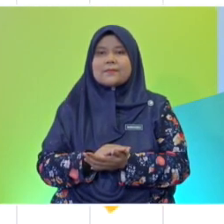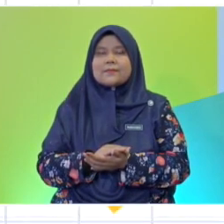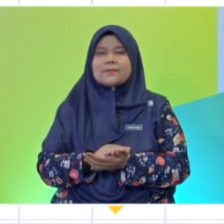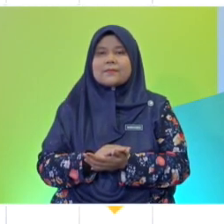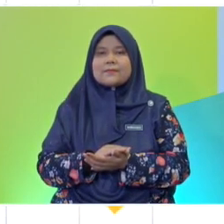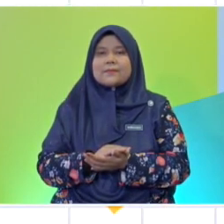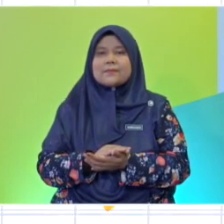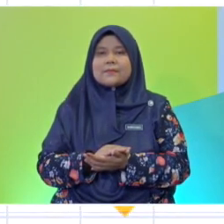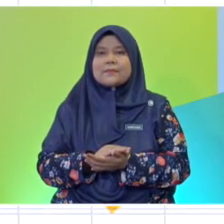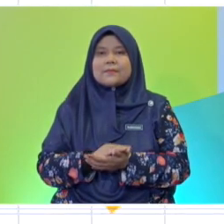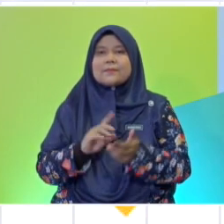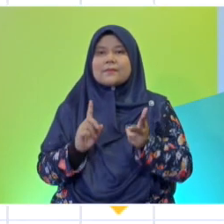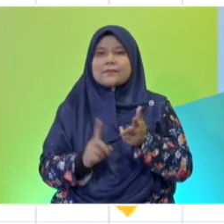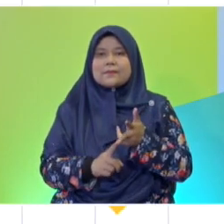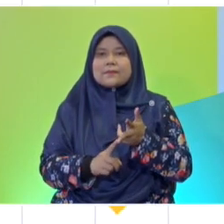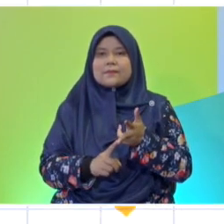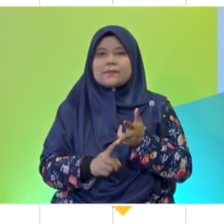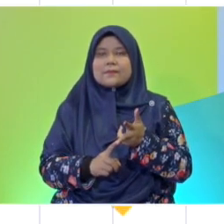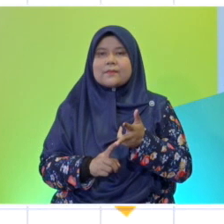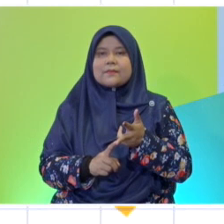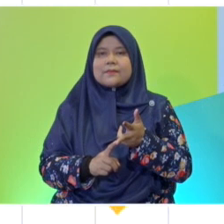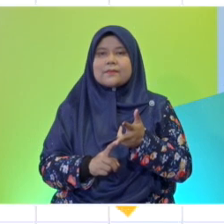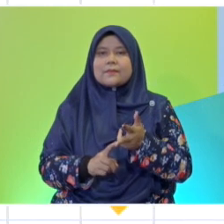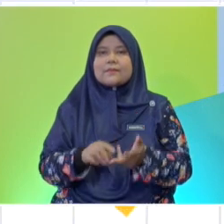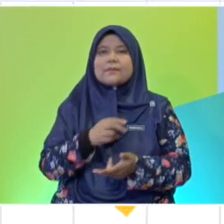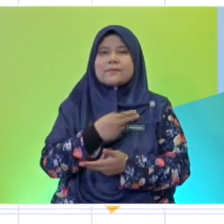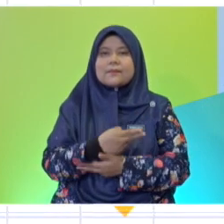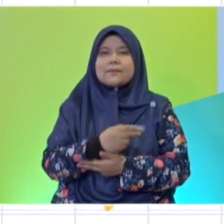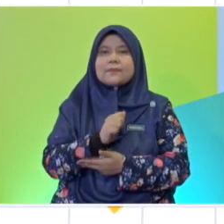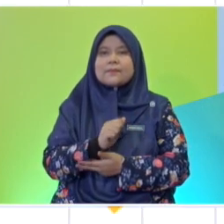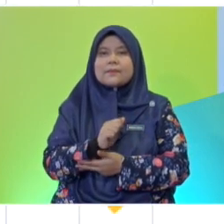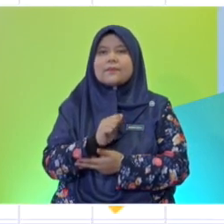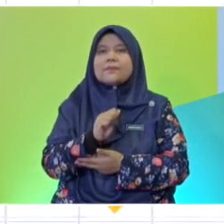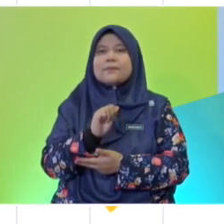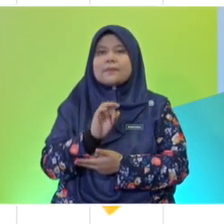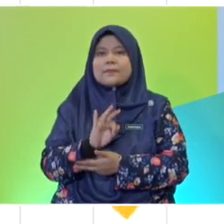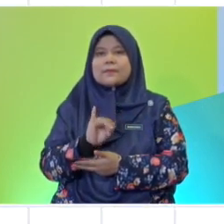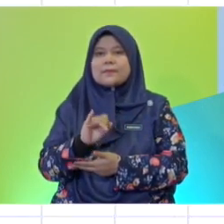Oke seterusnya kita ada Muhammad Hafiz Azri bin Zainuddin